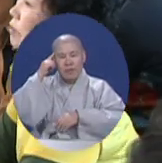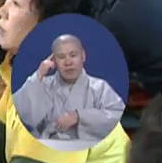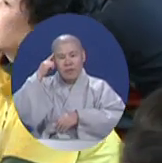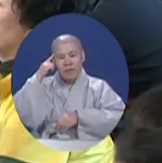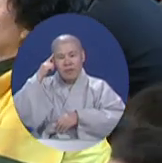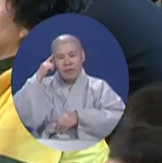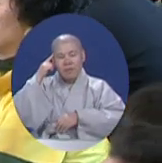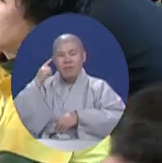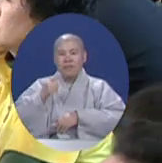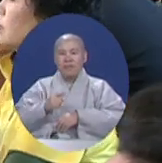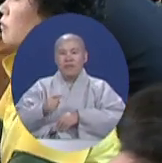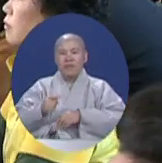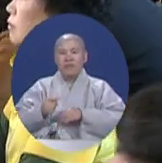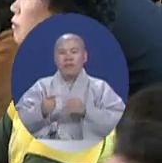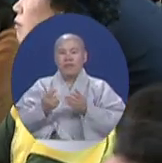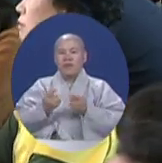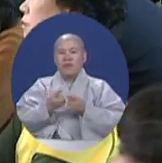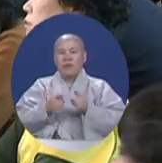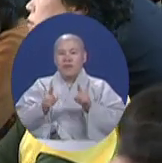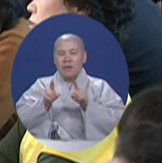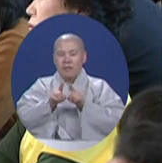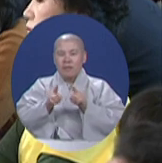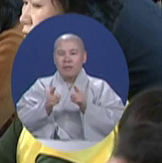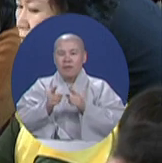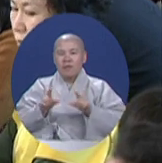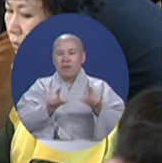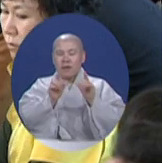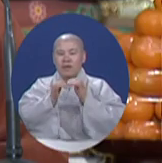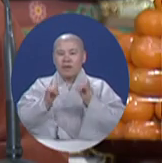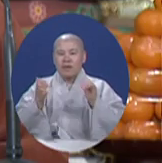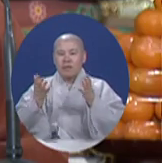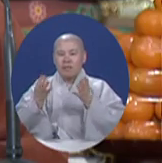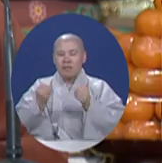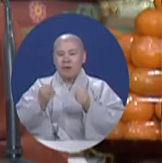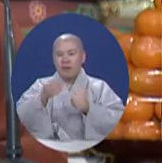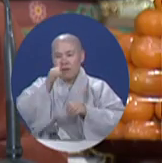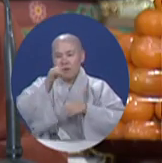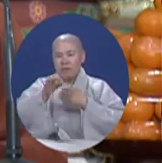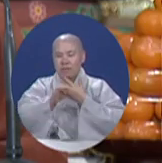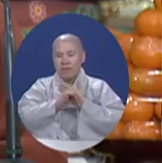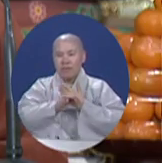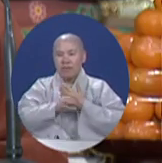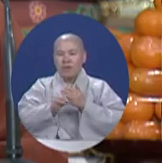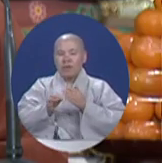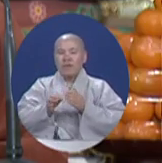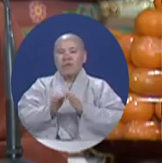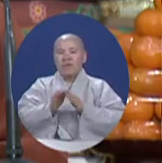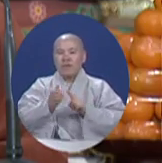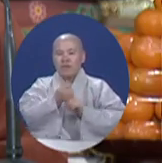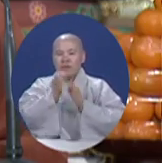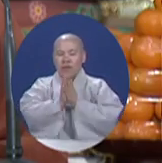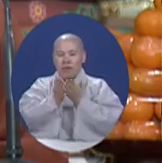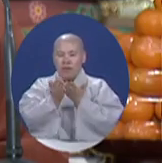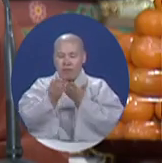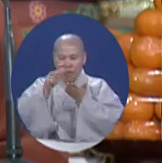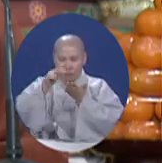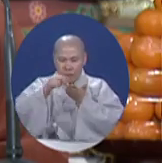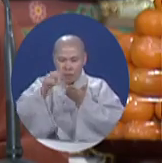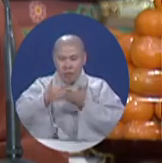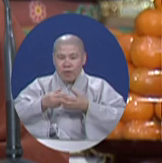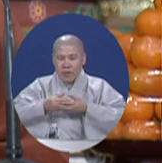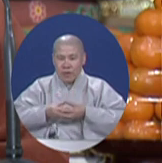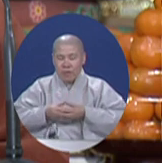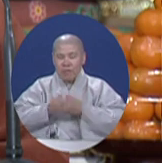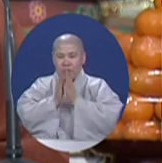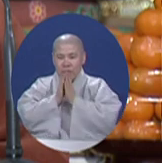이게 대중이 많다 보면 이렇게요. 그 경보는 분도 있고 참선하는 분도 있고 연불하는 분도 이게 전부